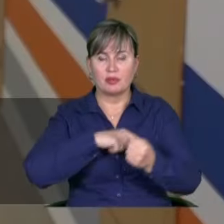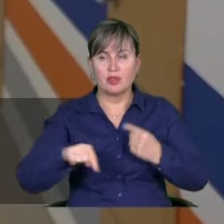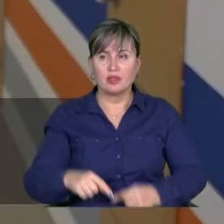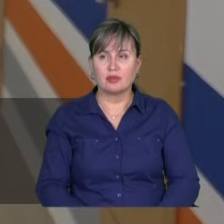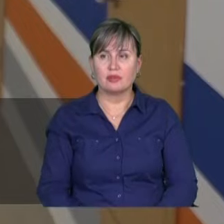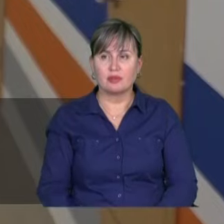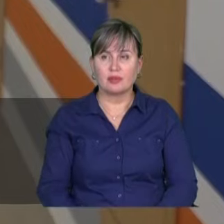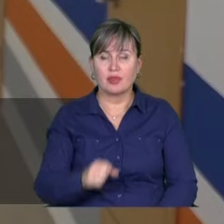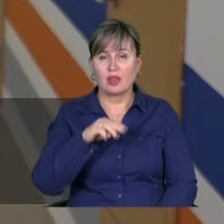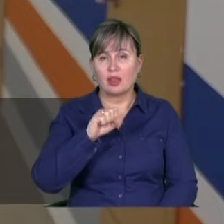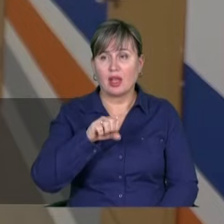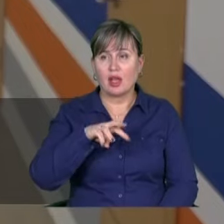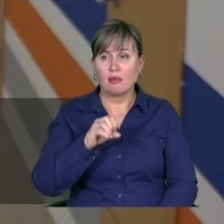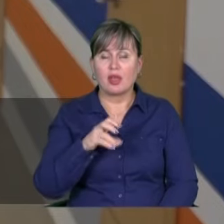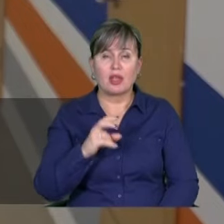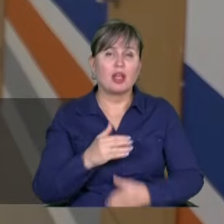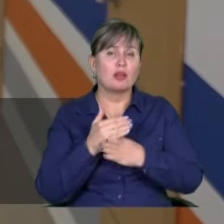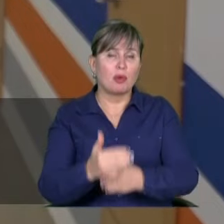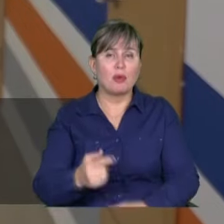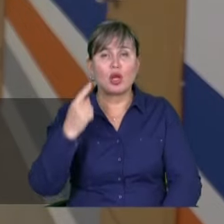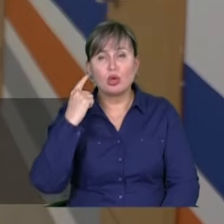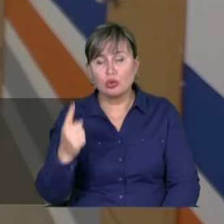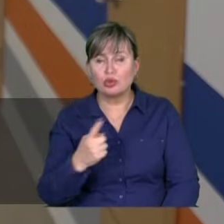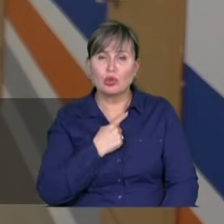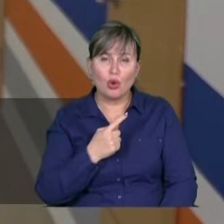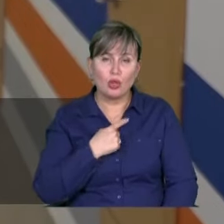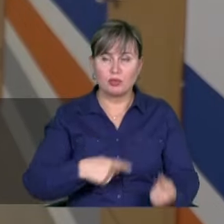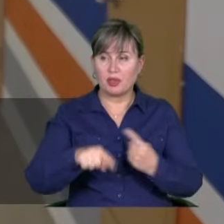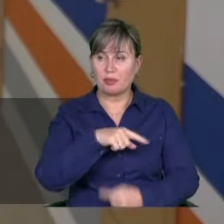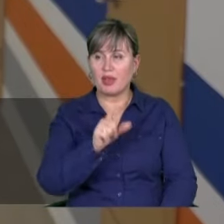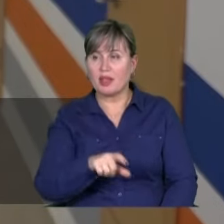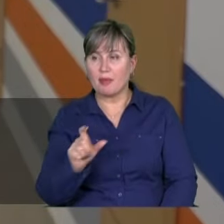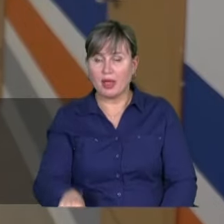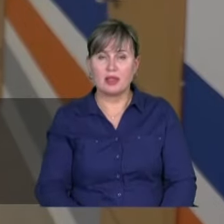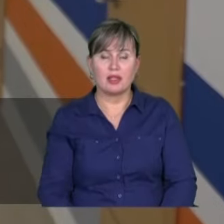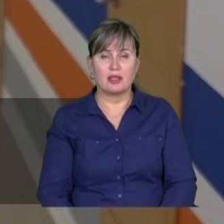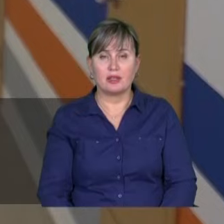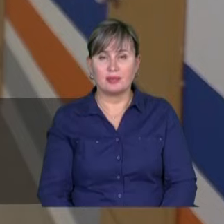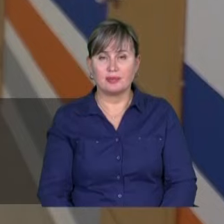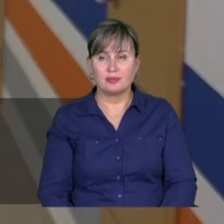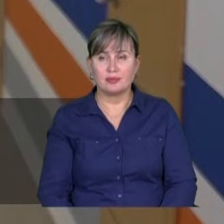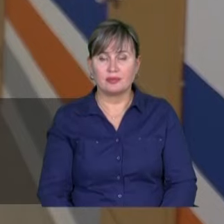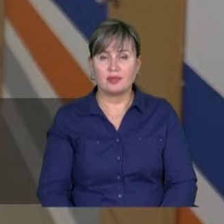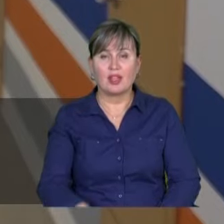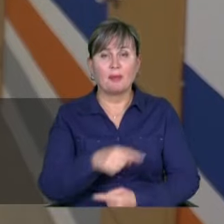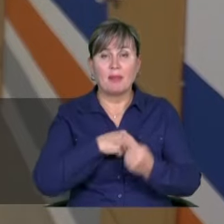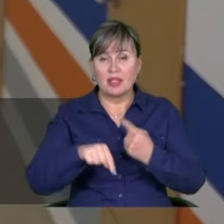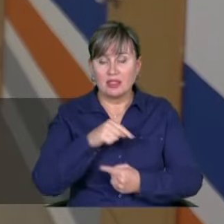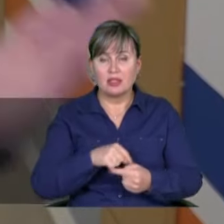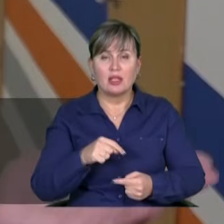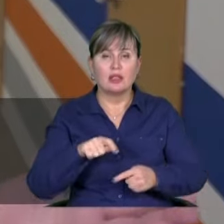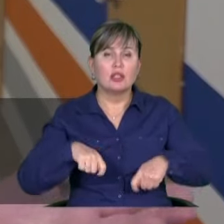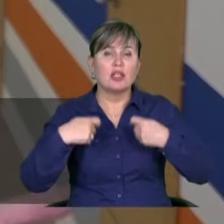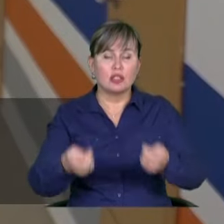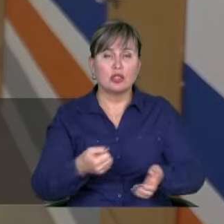Площадка «Тамикен», она помогает именно услышать голос предпринимателя, голос именно бизнеса, да, донести